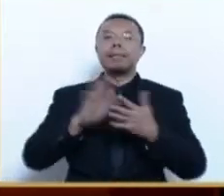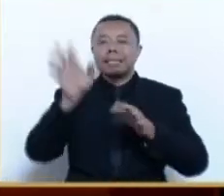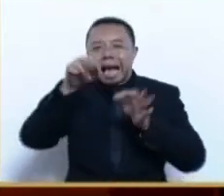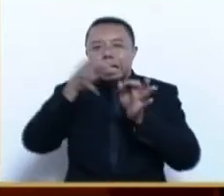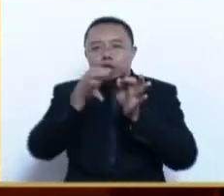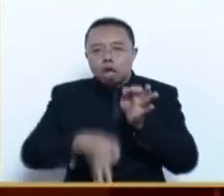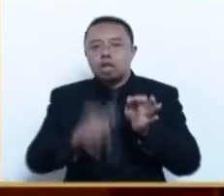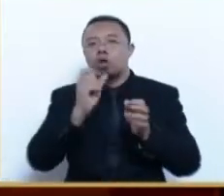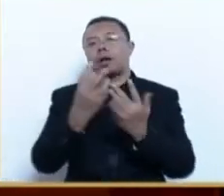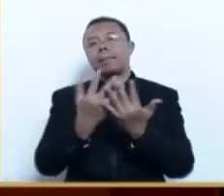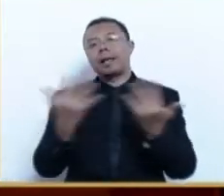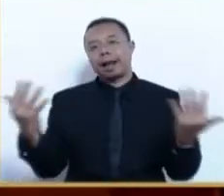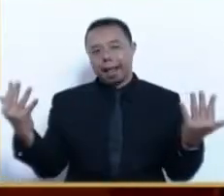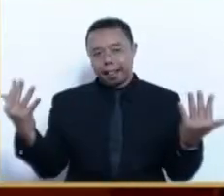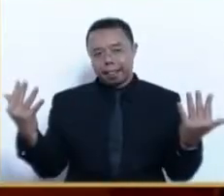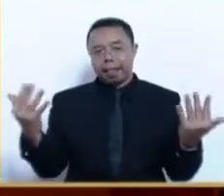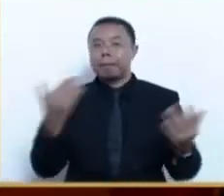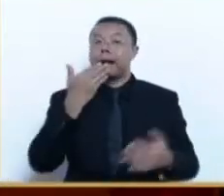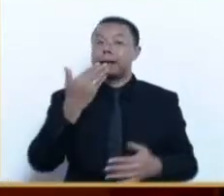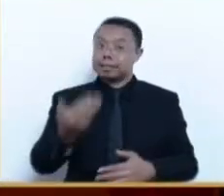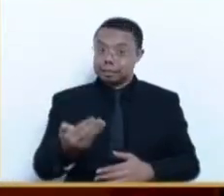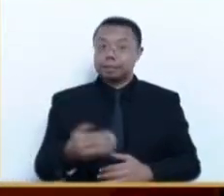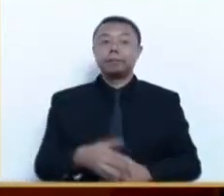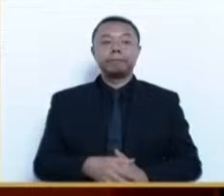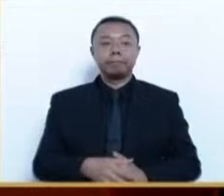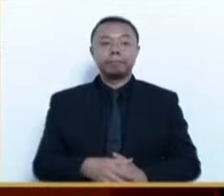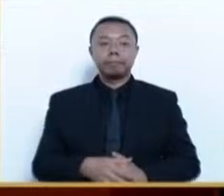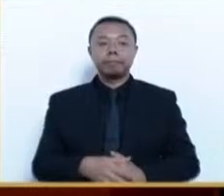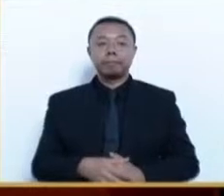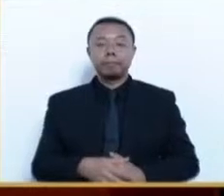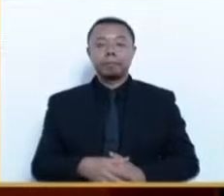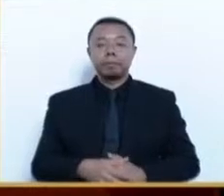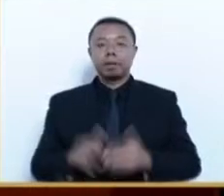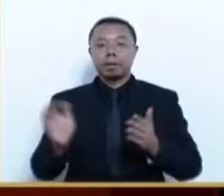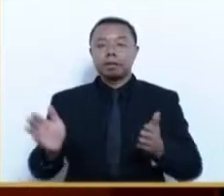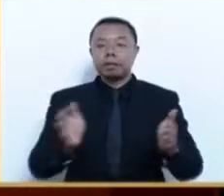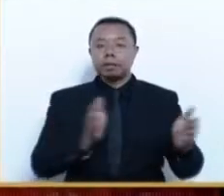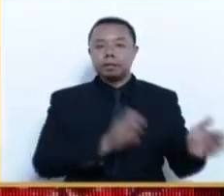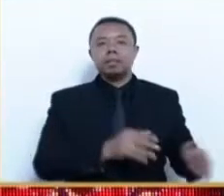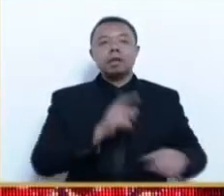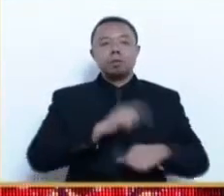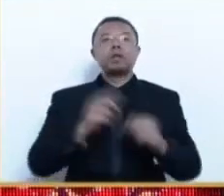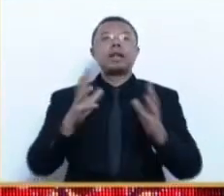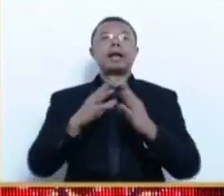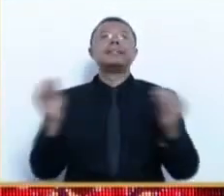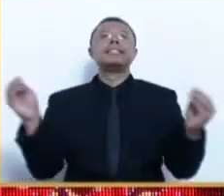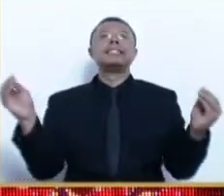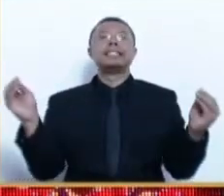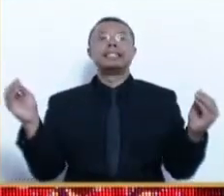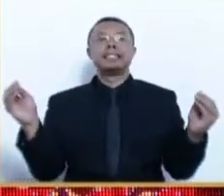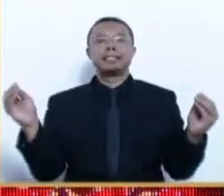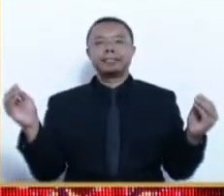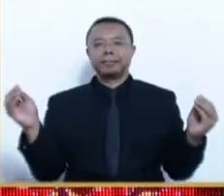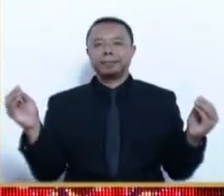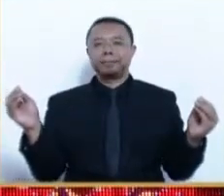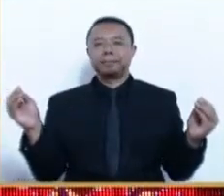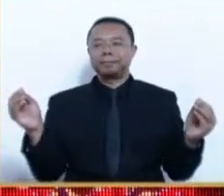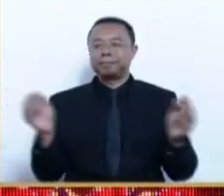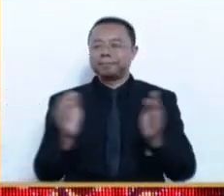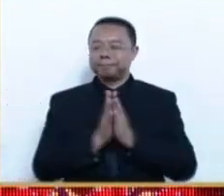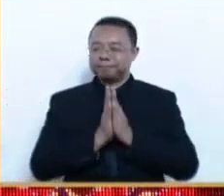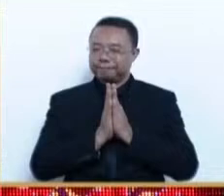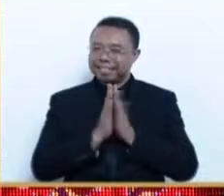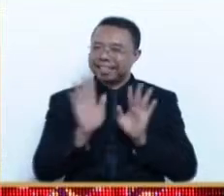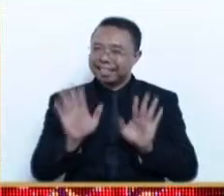solusi untuk masyarakatnya Terima kasih baik waktunya sudah habis mohon